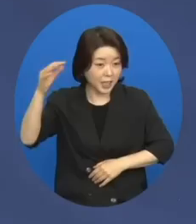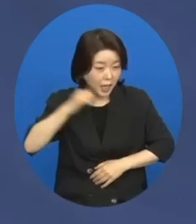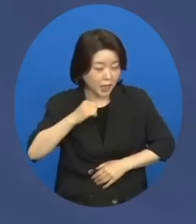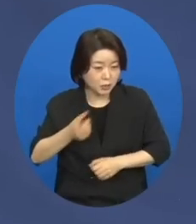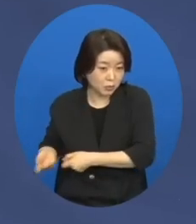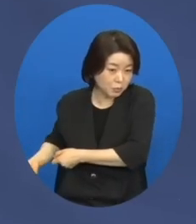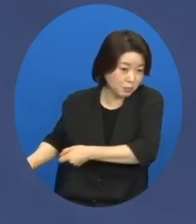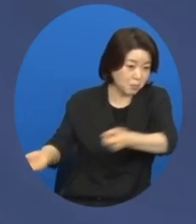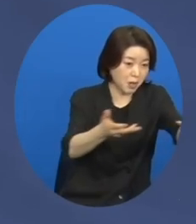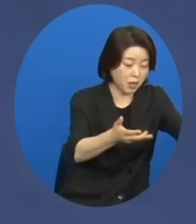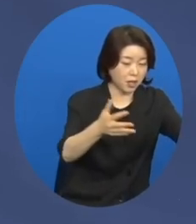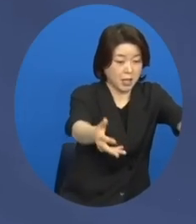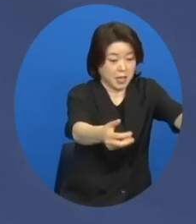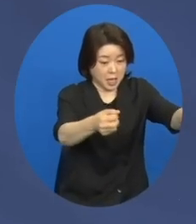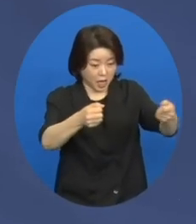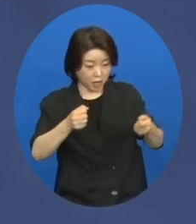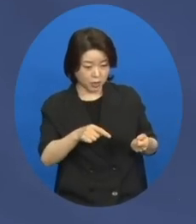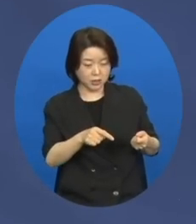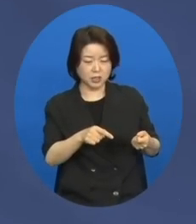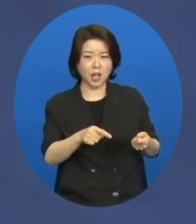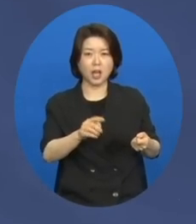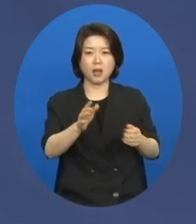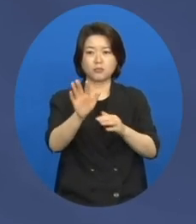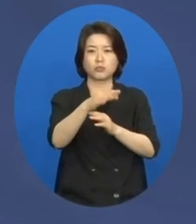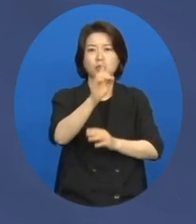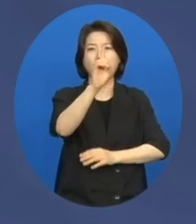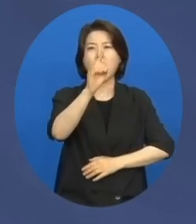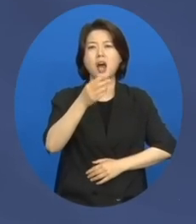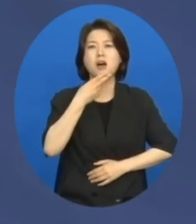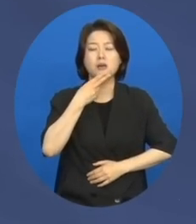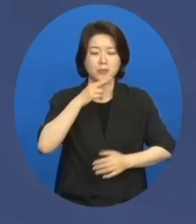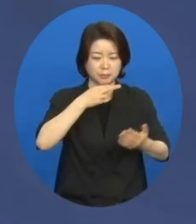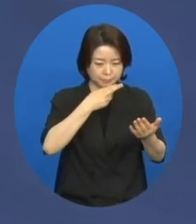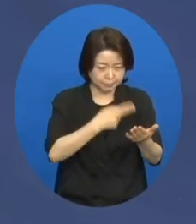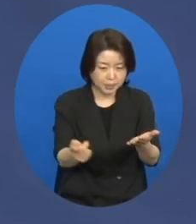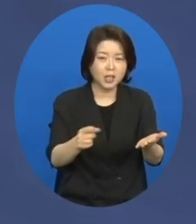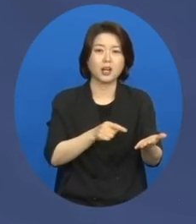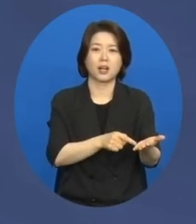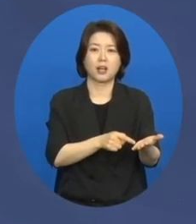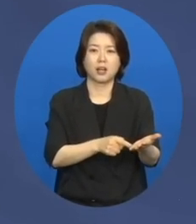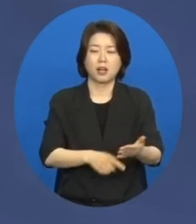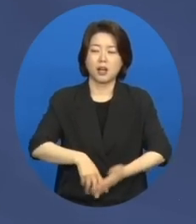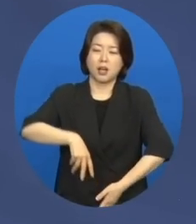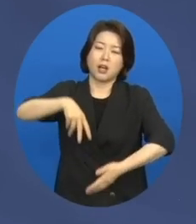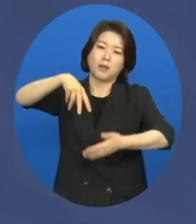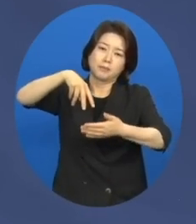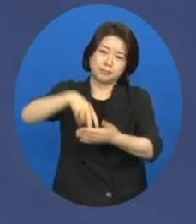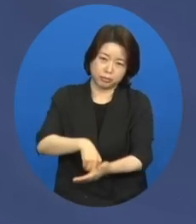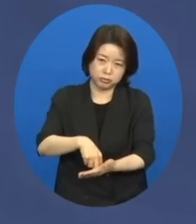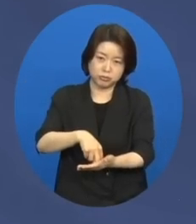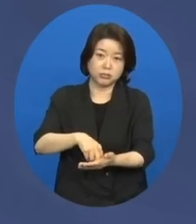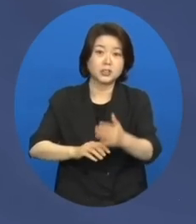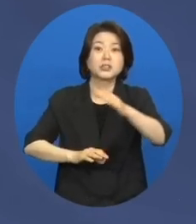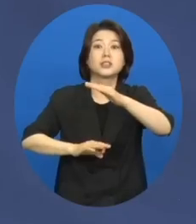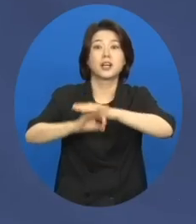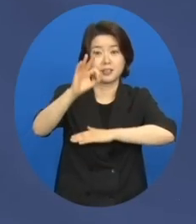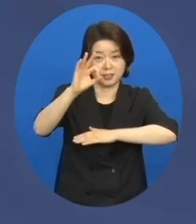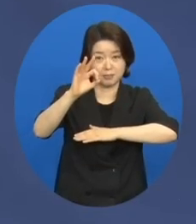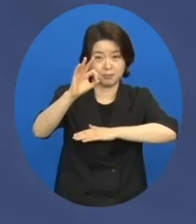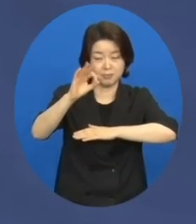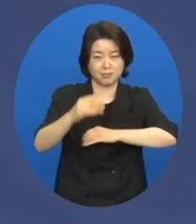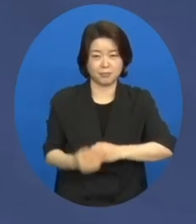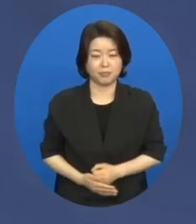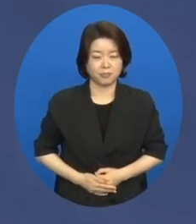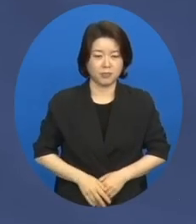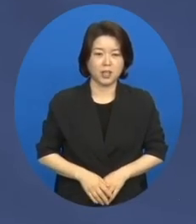건지는데 한 마리도 잡지 못했습니다. 털썩 주저앉은 그 아침에, 아주 털썩